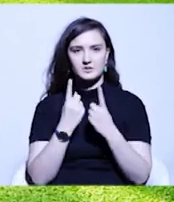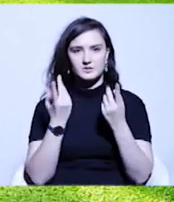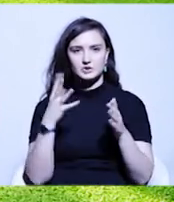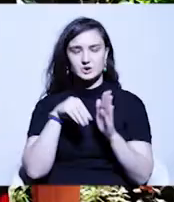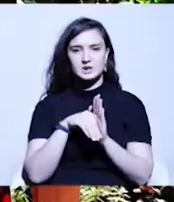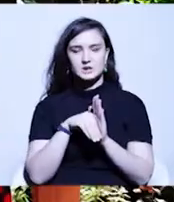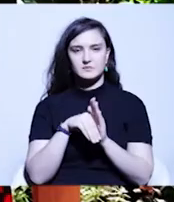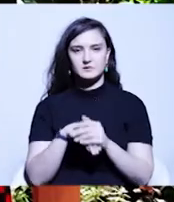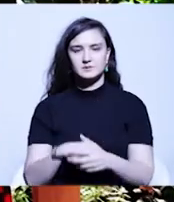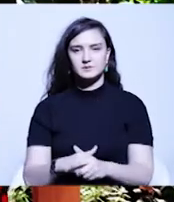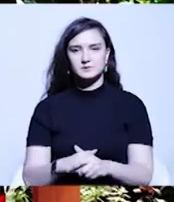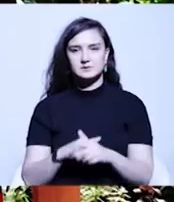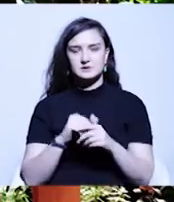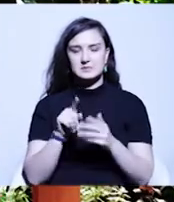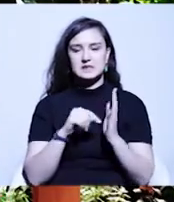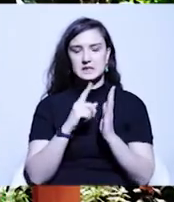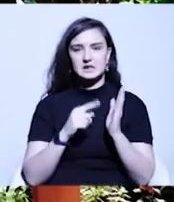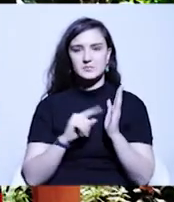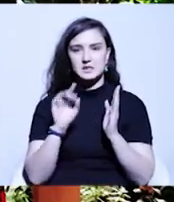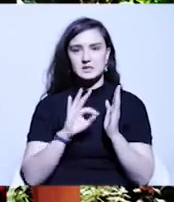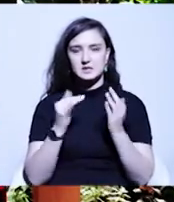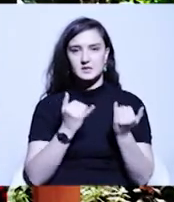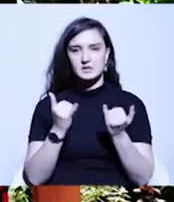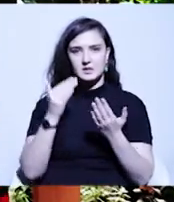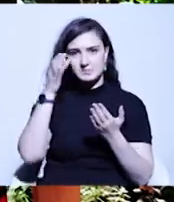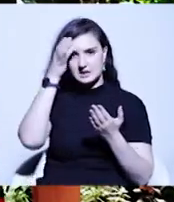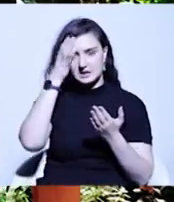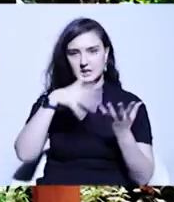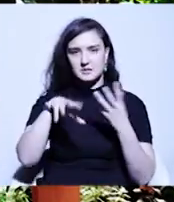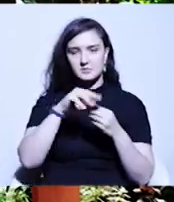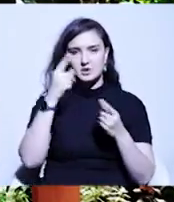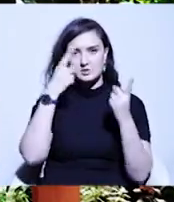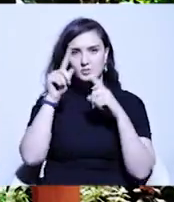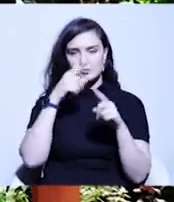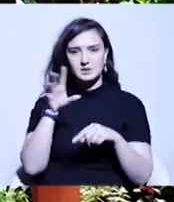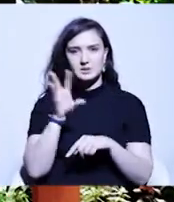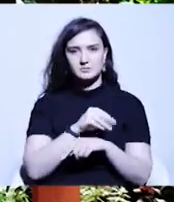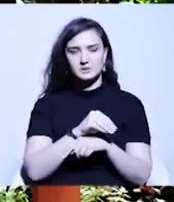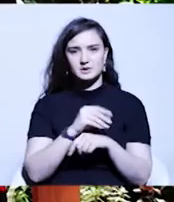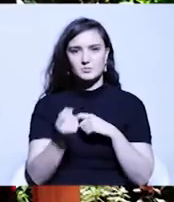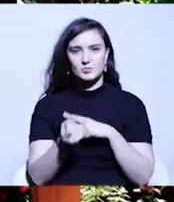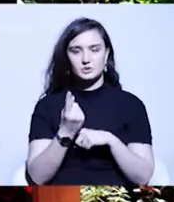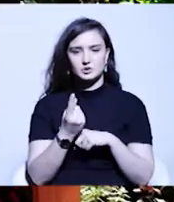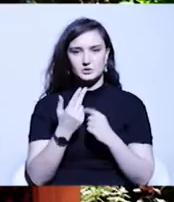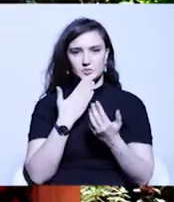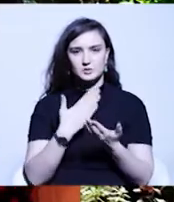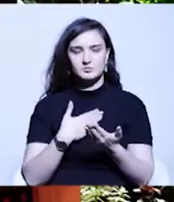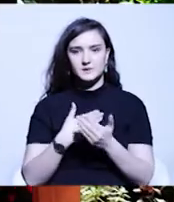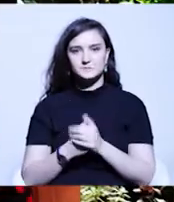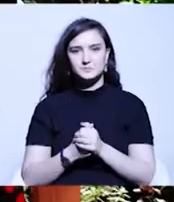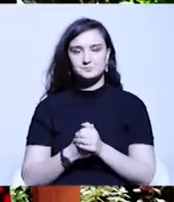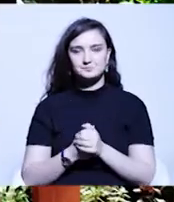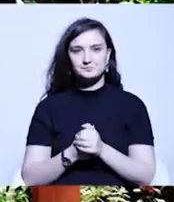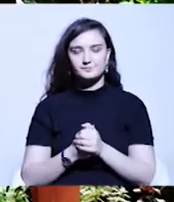შეიცავს იმ საკითხებს, რომელსაც დღევანდელი მეცნიერები ან თუნდაც შემოქმედები აღმოაჩენენ ხოლმე.